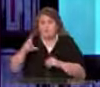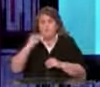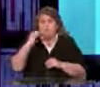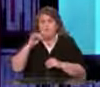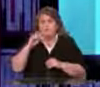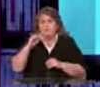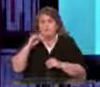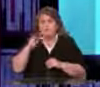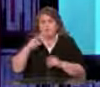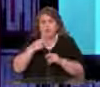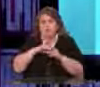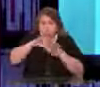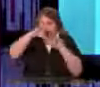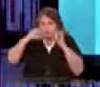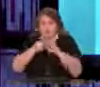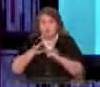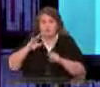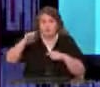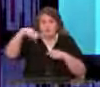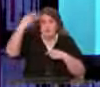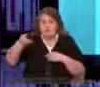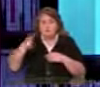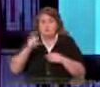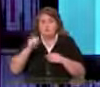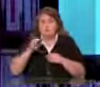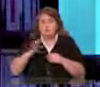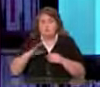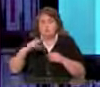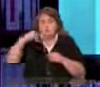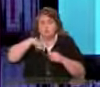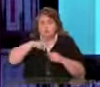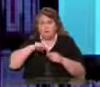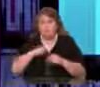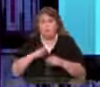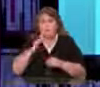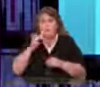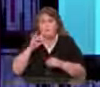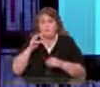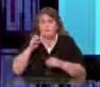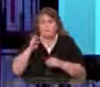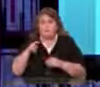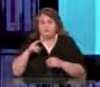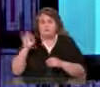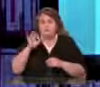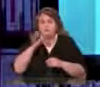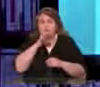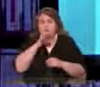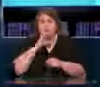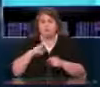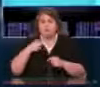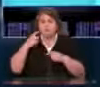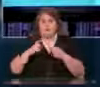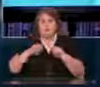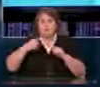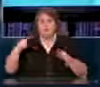фенотип – это совокупность внешних и внутренних признаков организма. Фенотип чаще всего формируется в